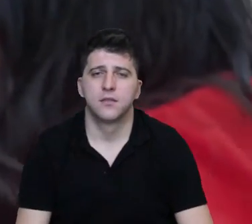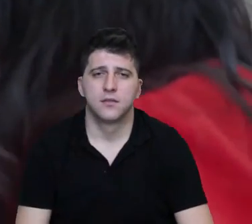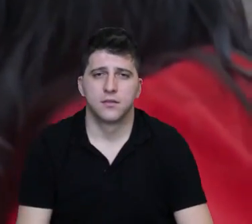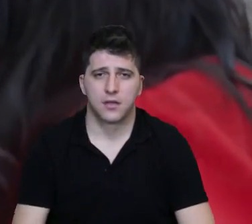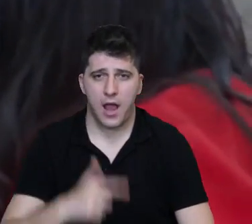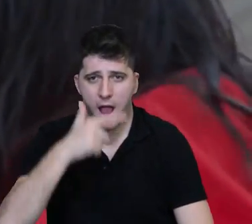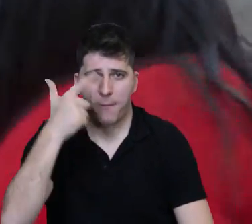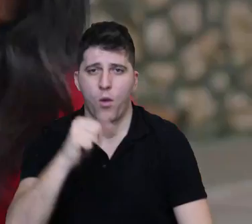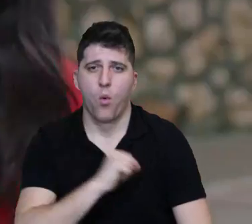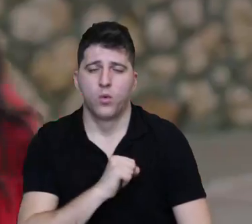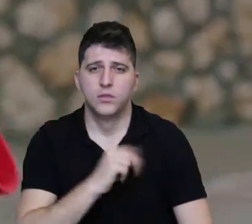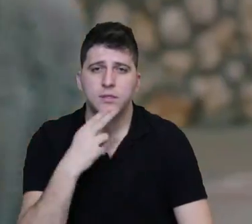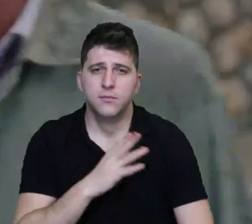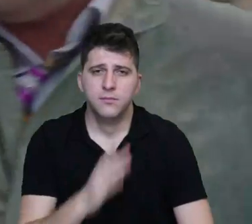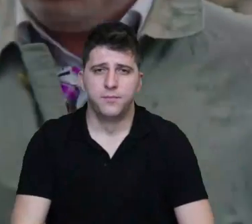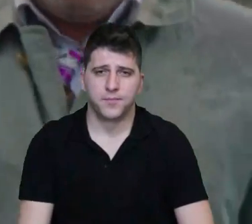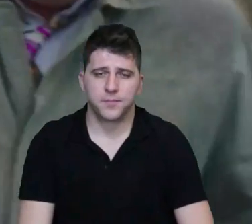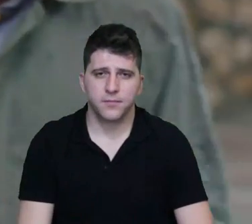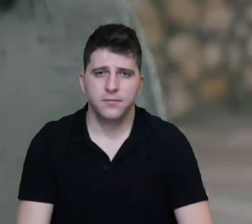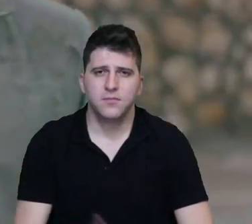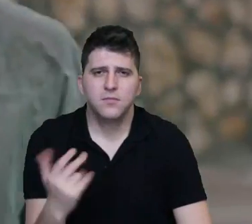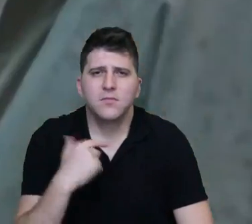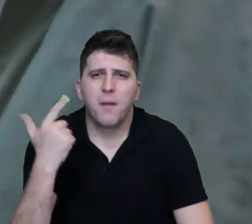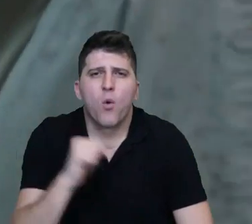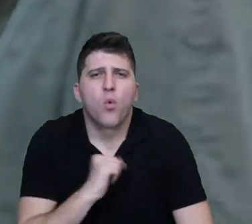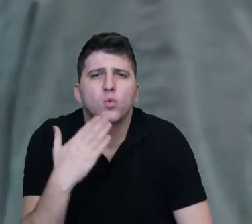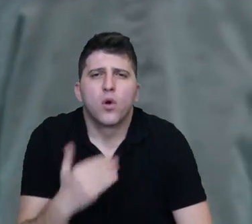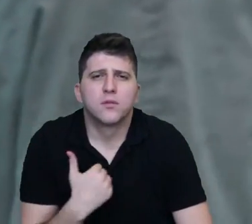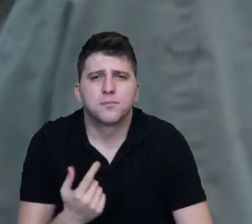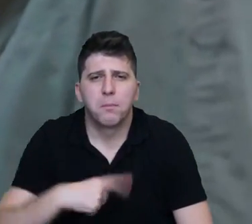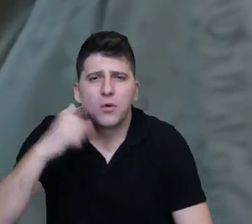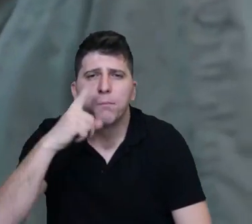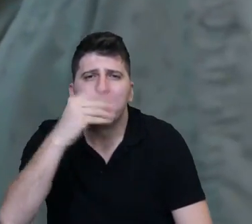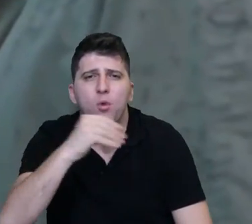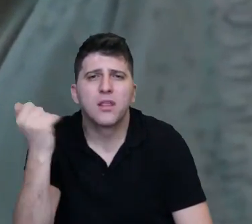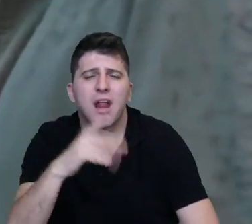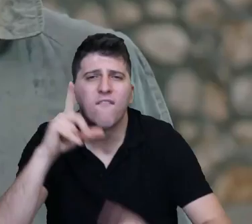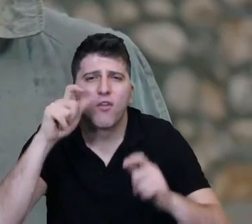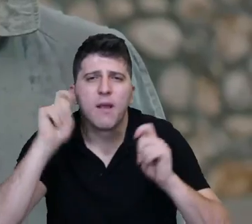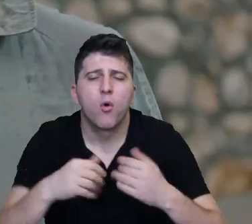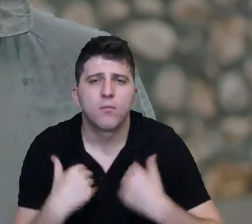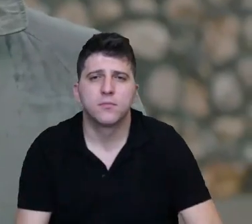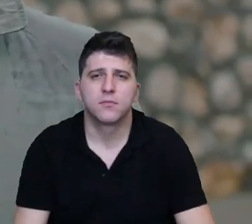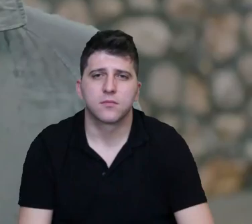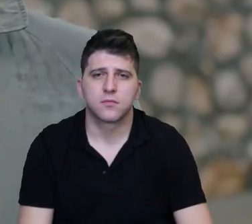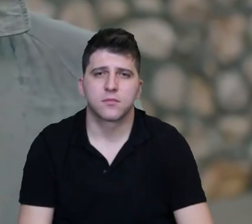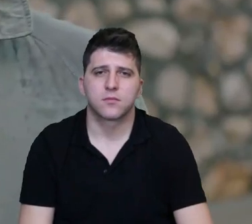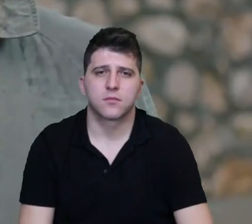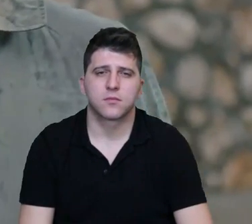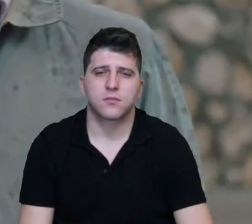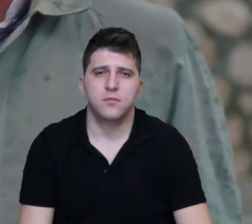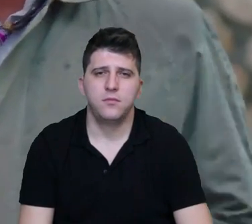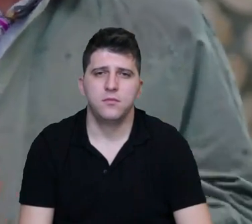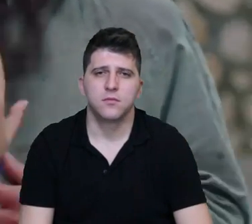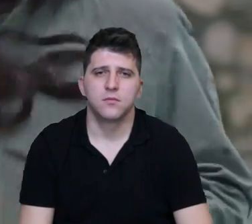kamera fobin var kızım, onu... Kamera fobisi baba ya. Günde 1 milyon tane fotoğraf çekiyorum ben. Kübra